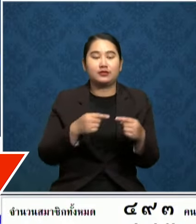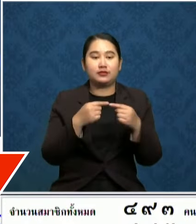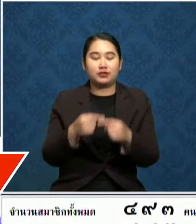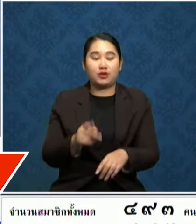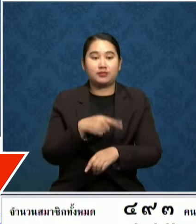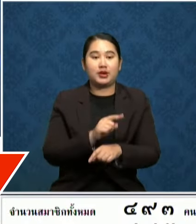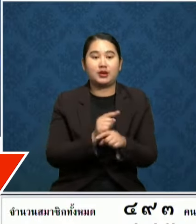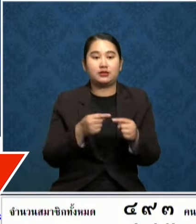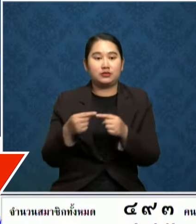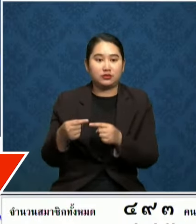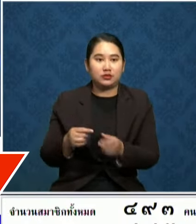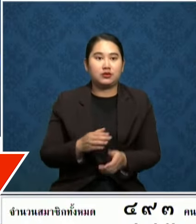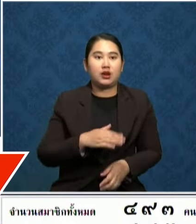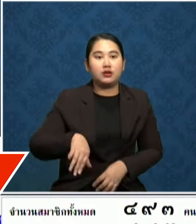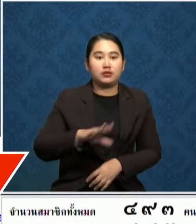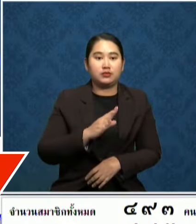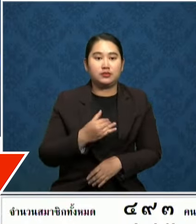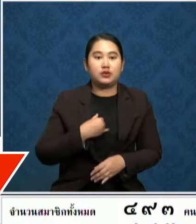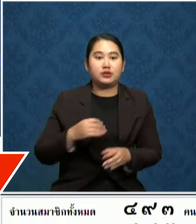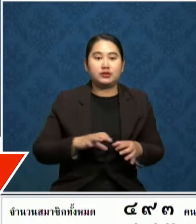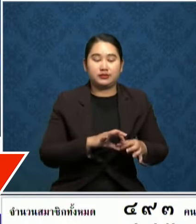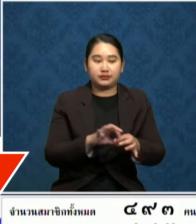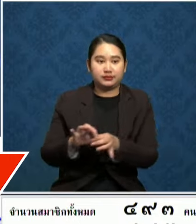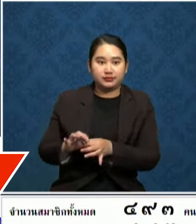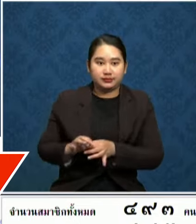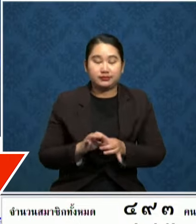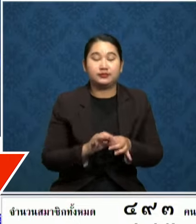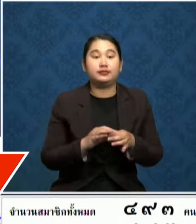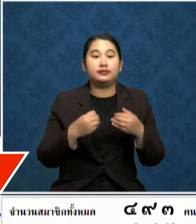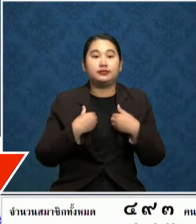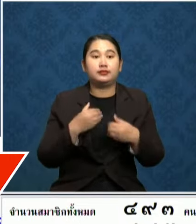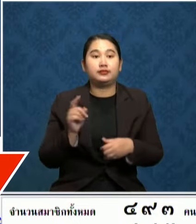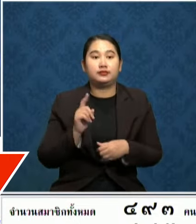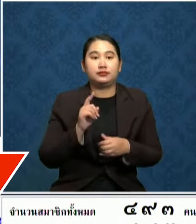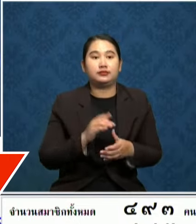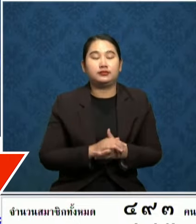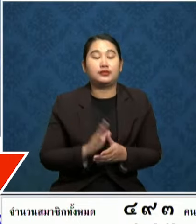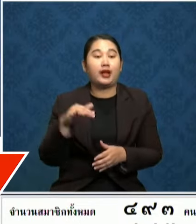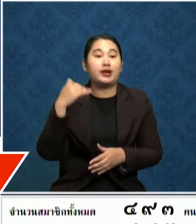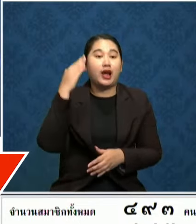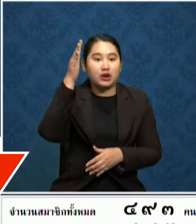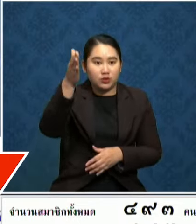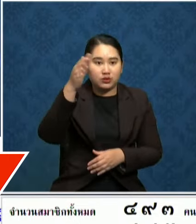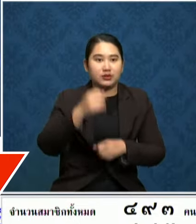ท